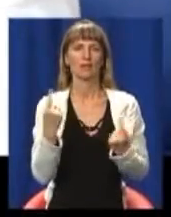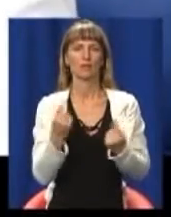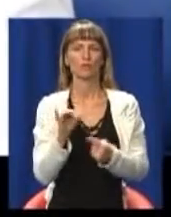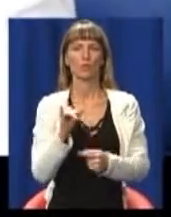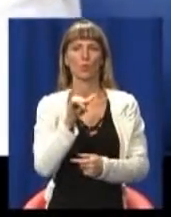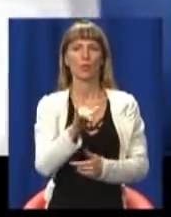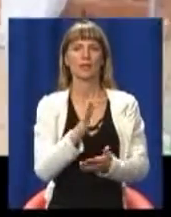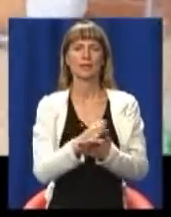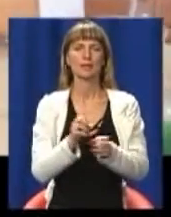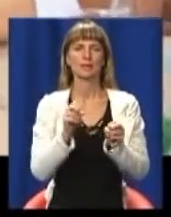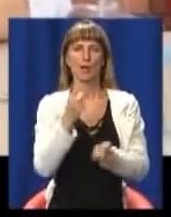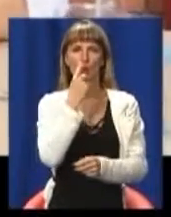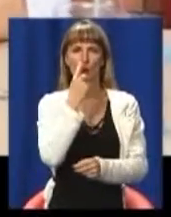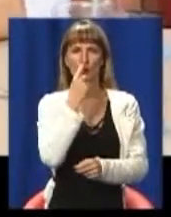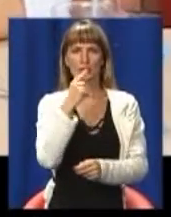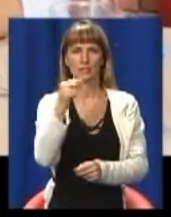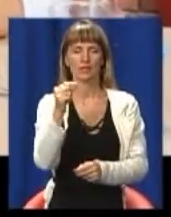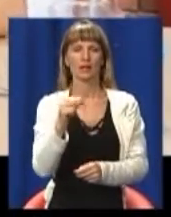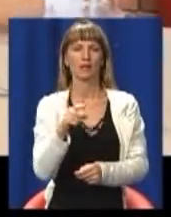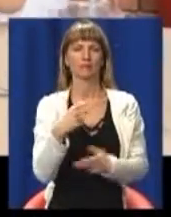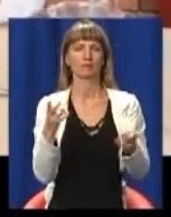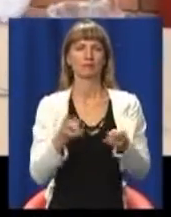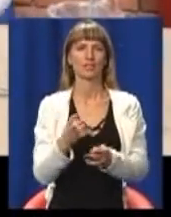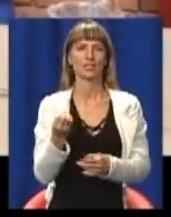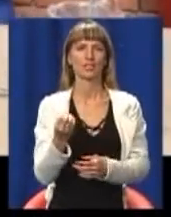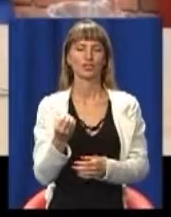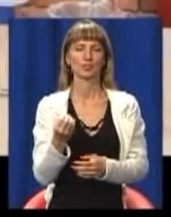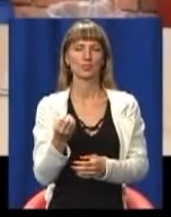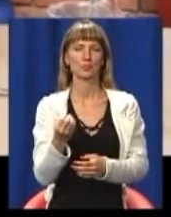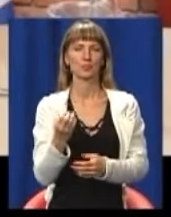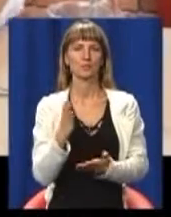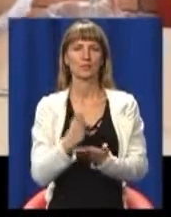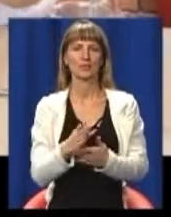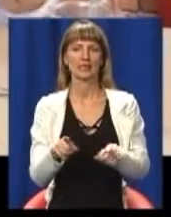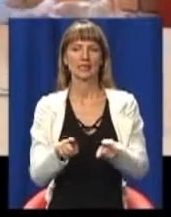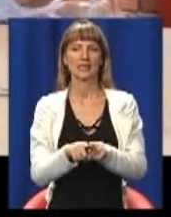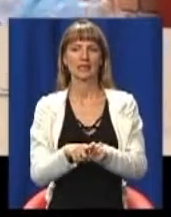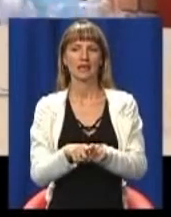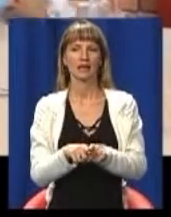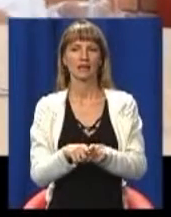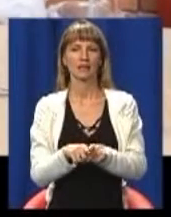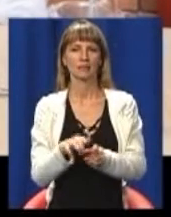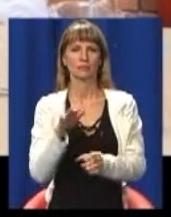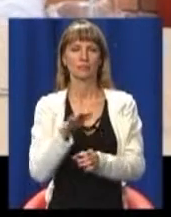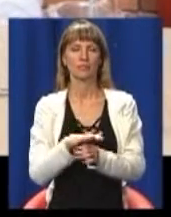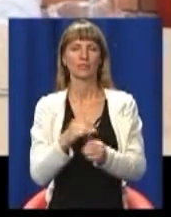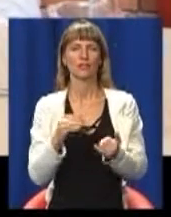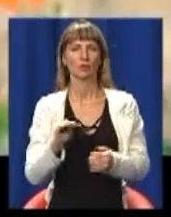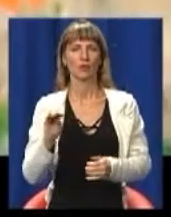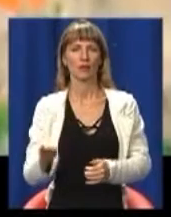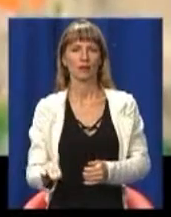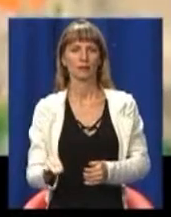неї є такий спеціальний носик. Він нам дуже знадобиться. А ще у неї є ось такий корк. Зараз ми його тут покладемо.